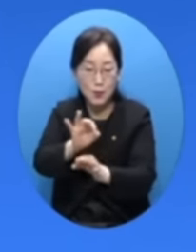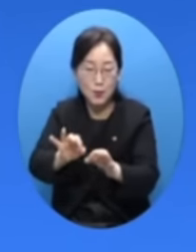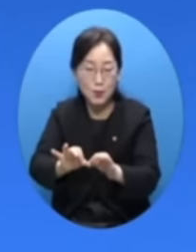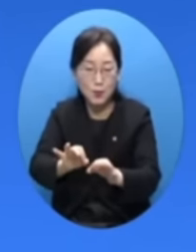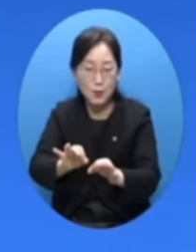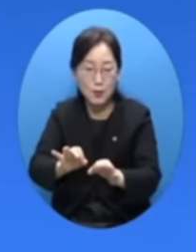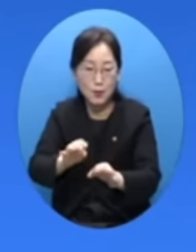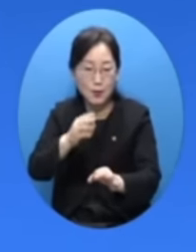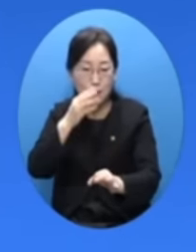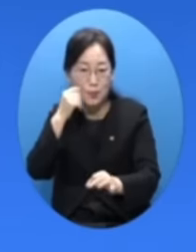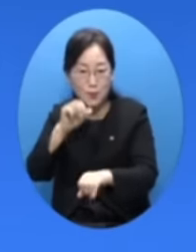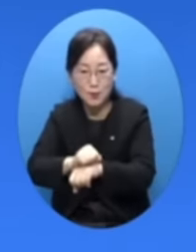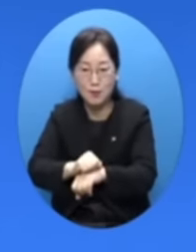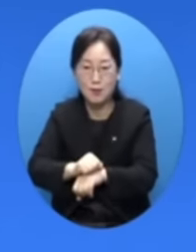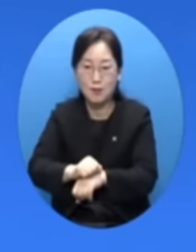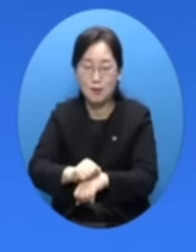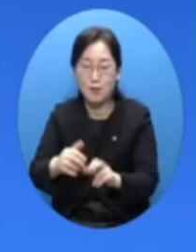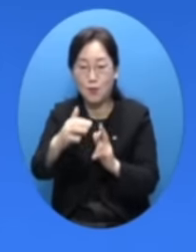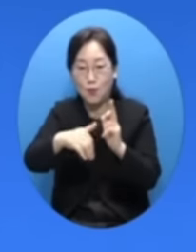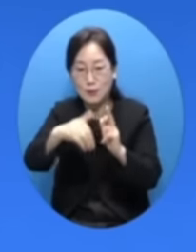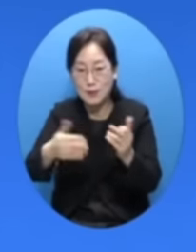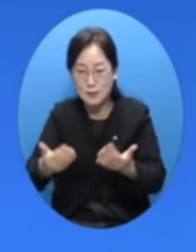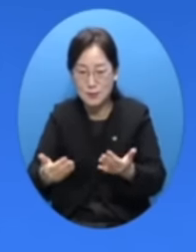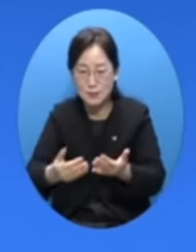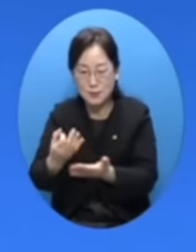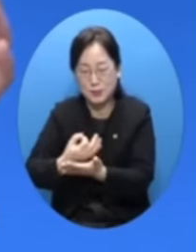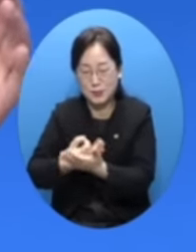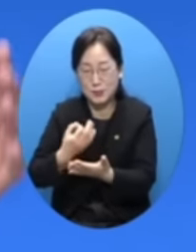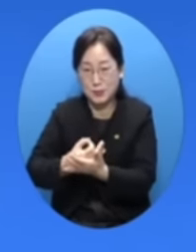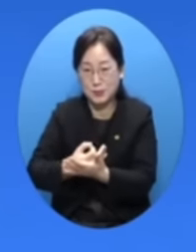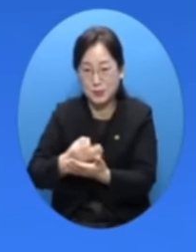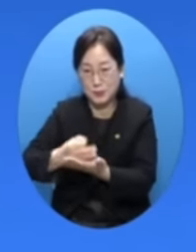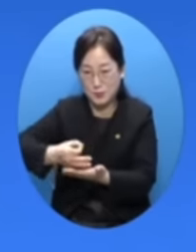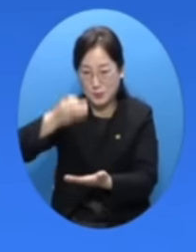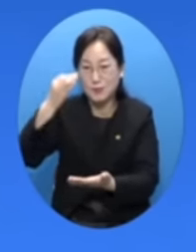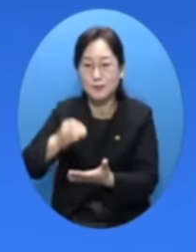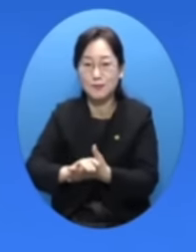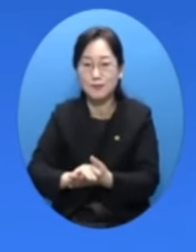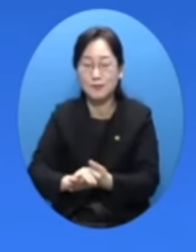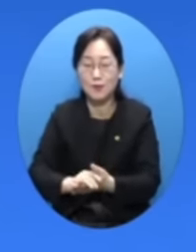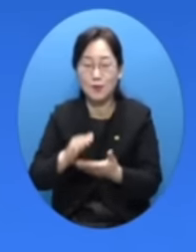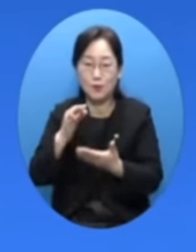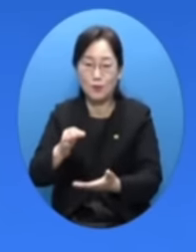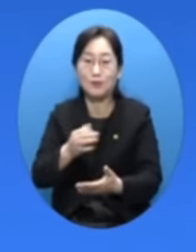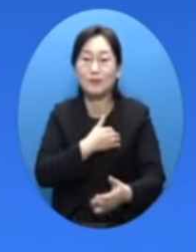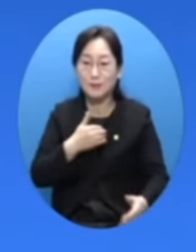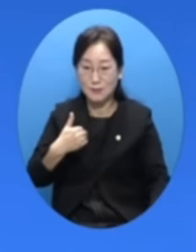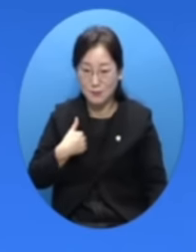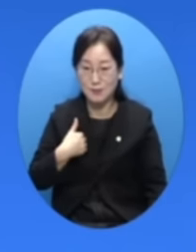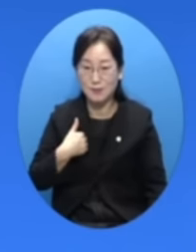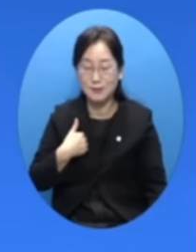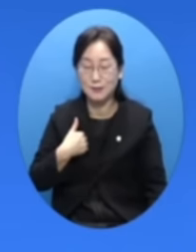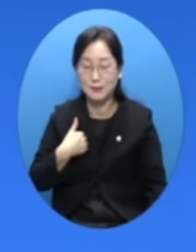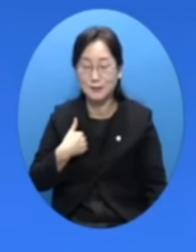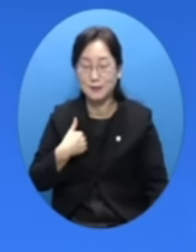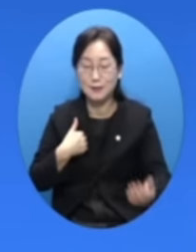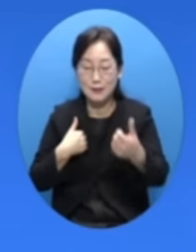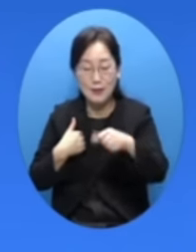광산업에 손을 대서 돈을 많이 벌었습니다. 그래서 삶이 여유가 생기니까 그 아들을